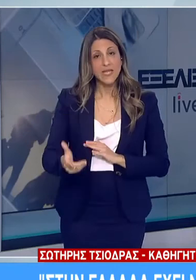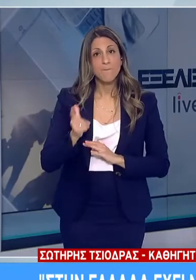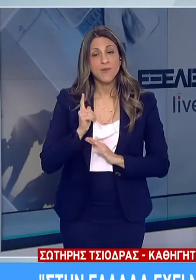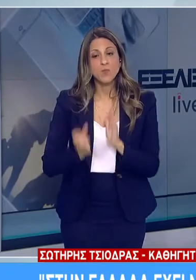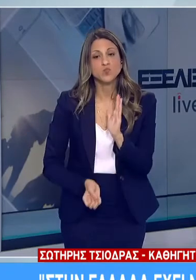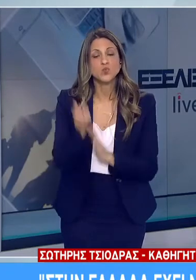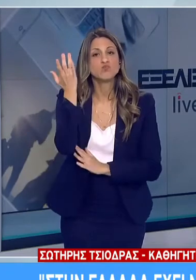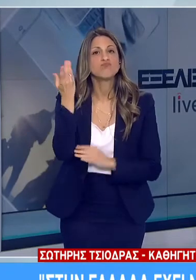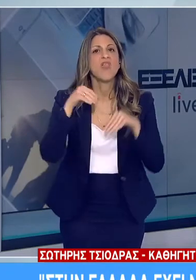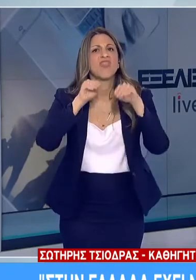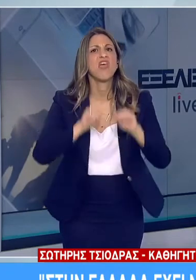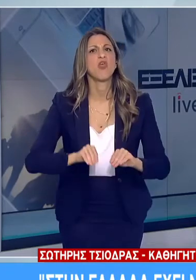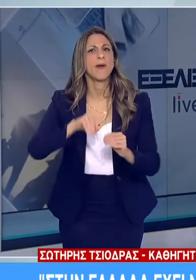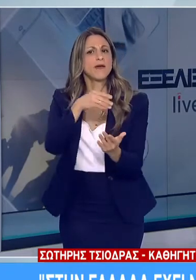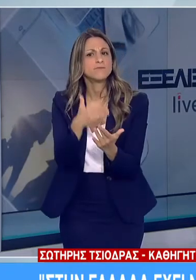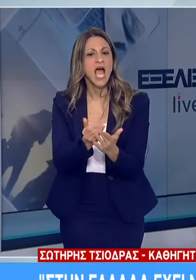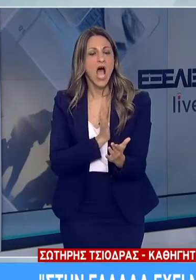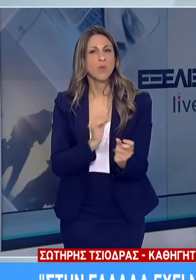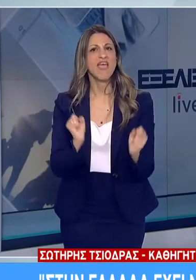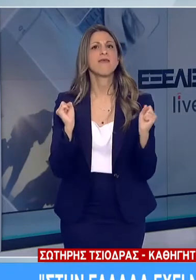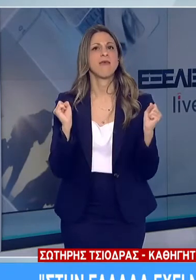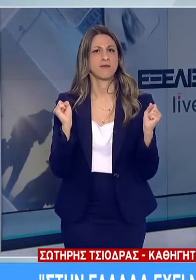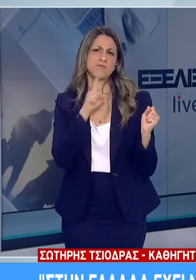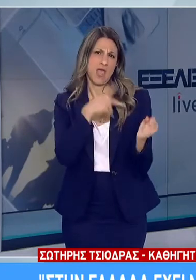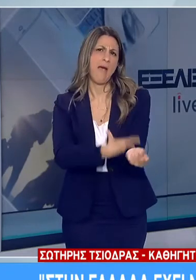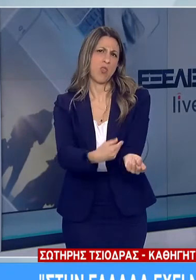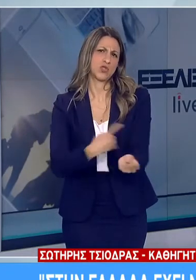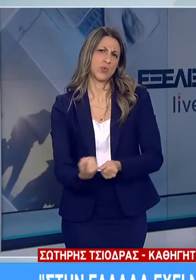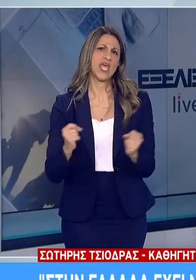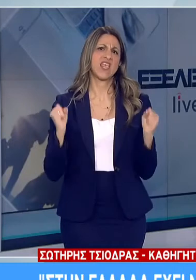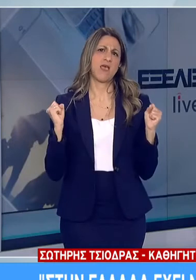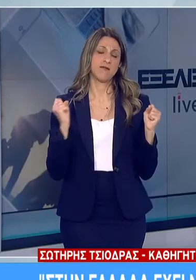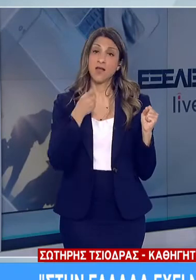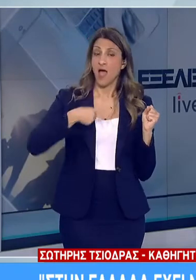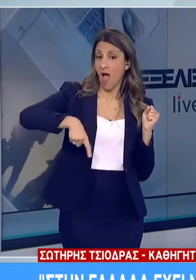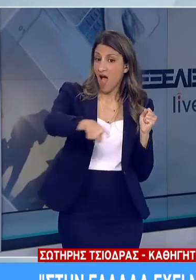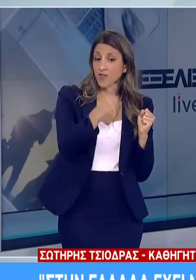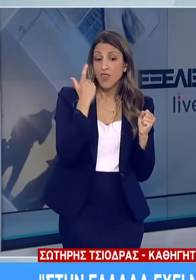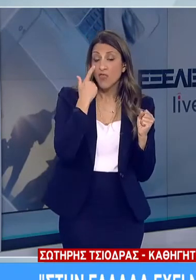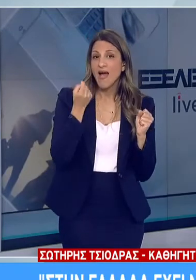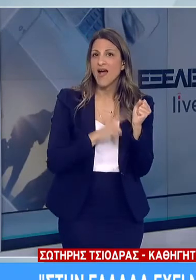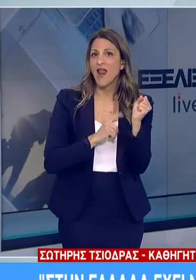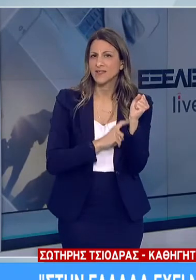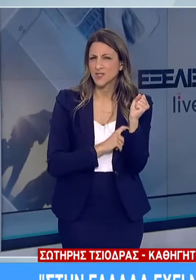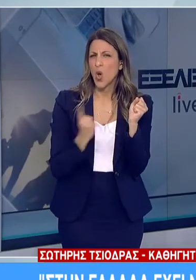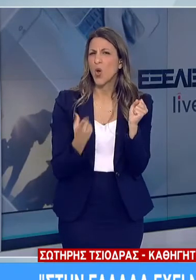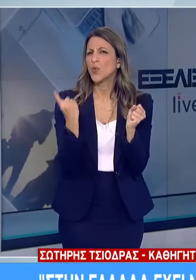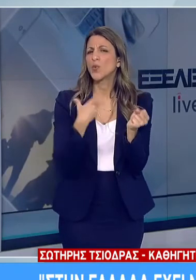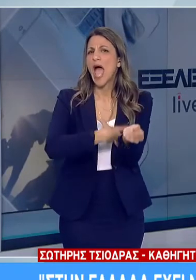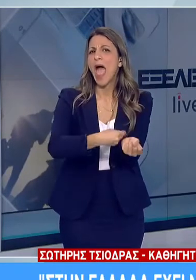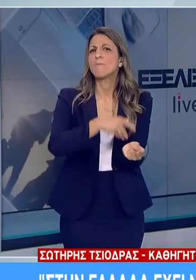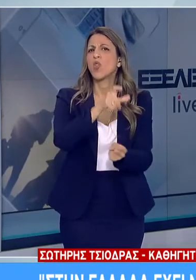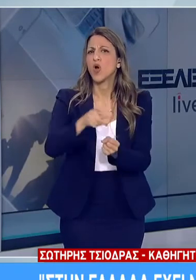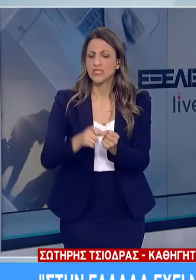έναν σημαντικό υγιή πληθυσμό, όπως οι αιμοδότες μας. Ένα πληθυσμό που καλύπτει εύρος ηλικιών από 18 έως 65 έτη.